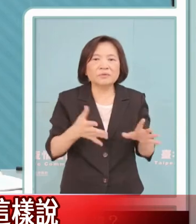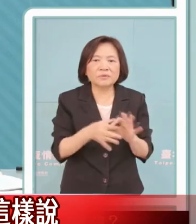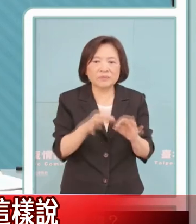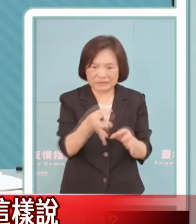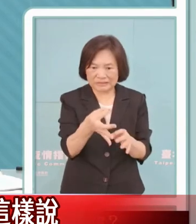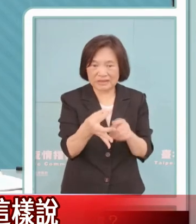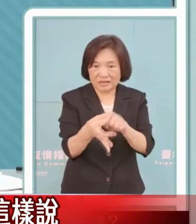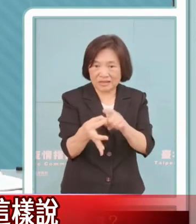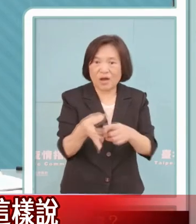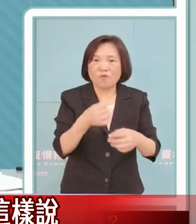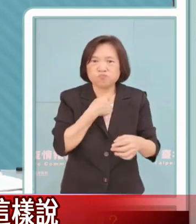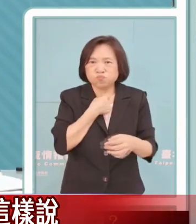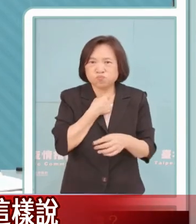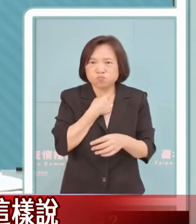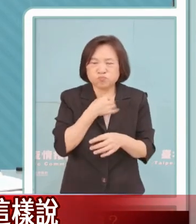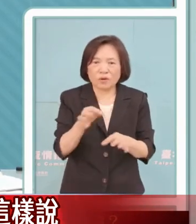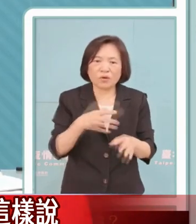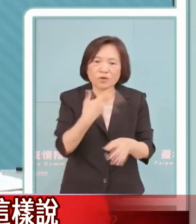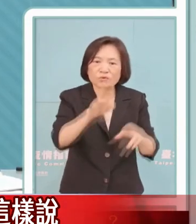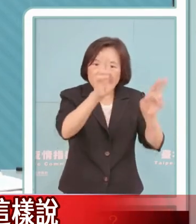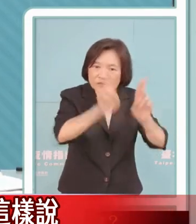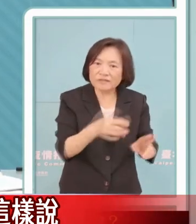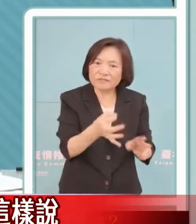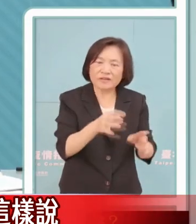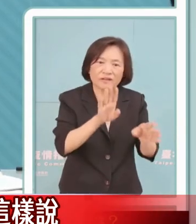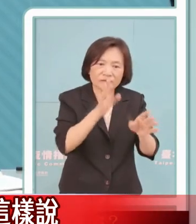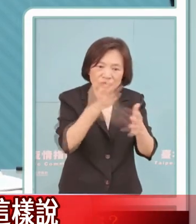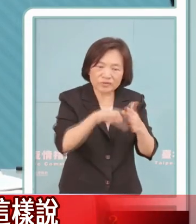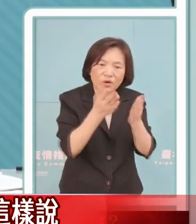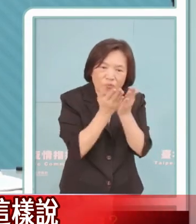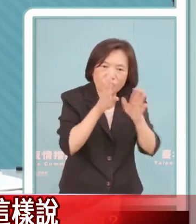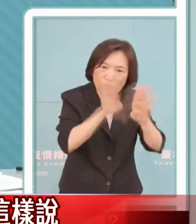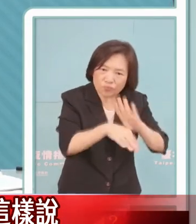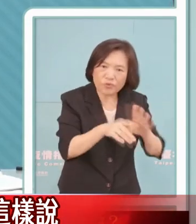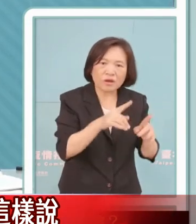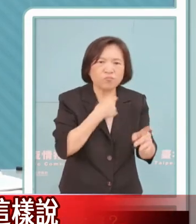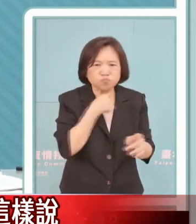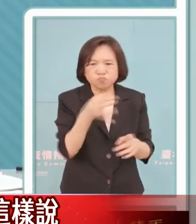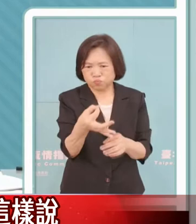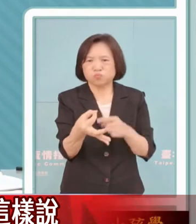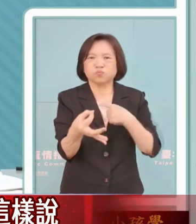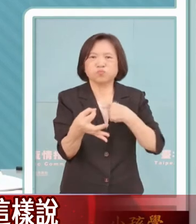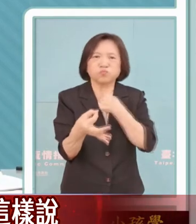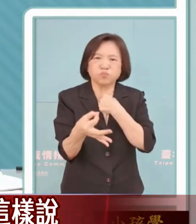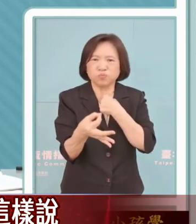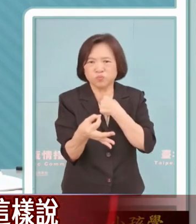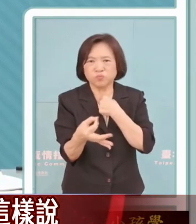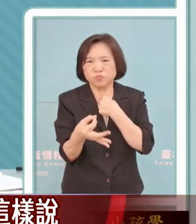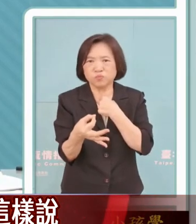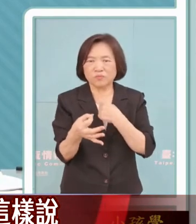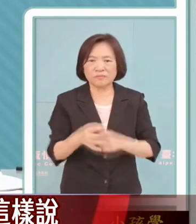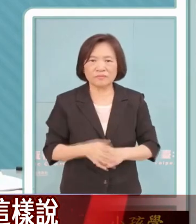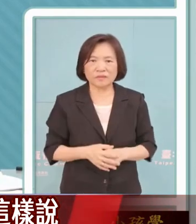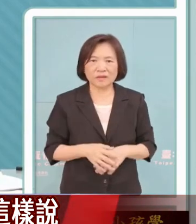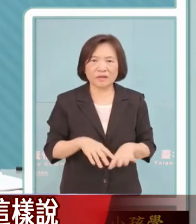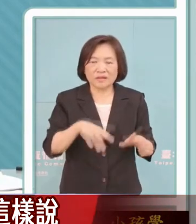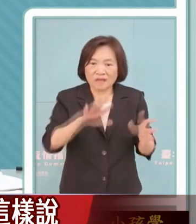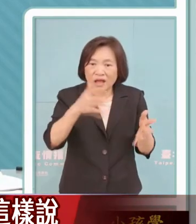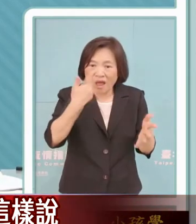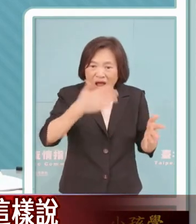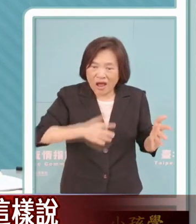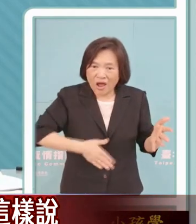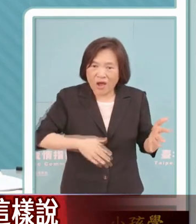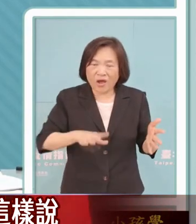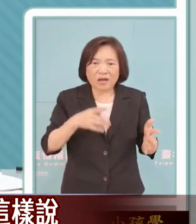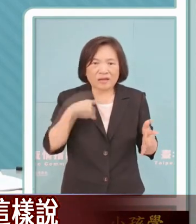笔钱呢、哦？去缴他的水电费，缴他学小孩子的学费，他需要那一笔钱。他连吃饭都有问题了，